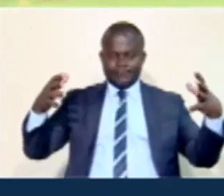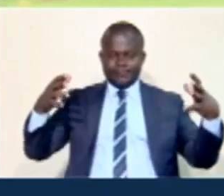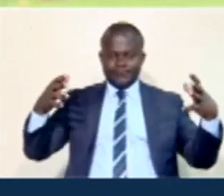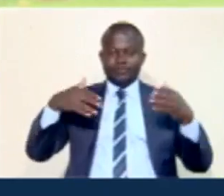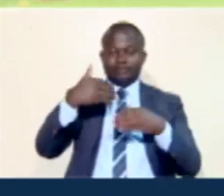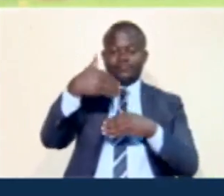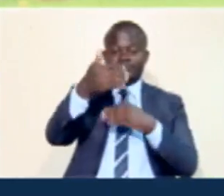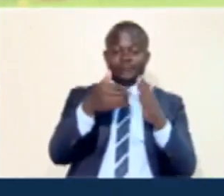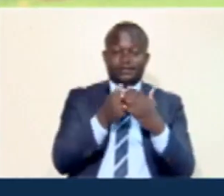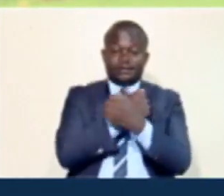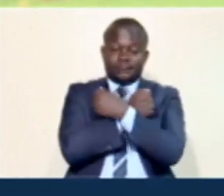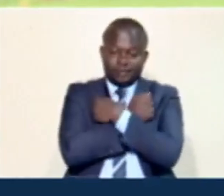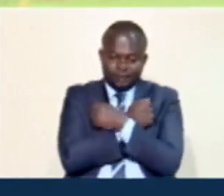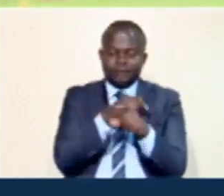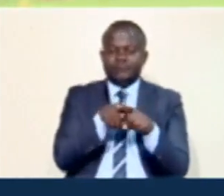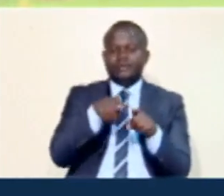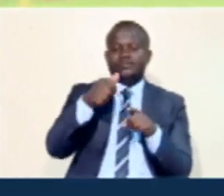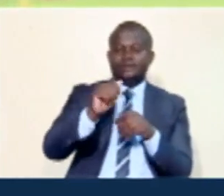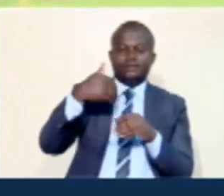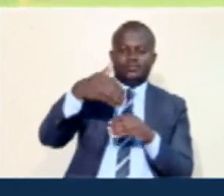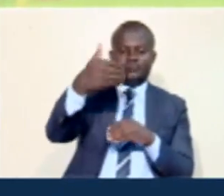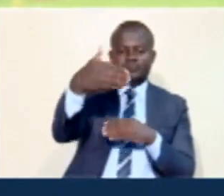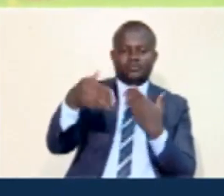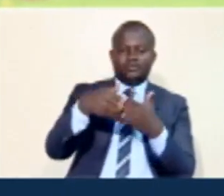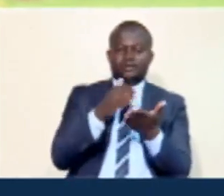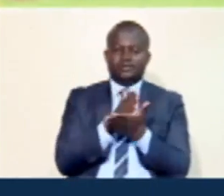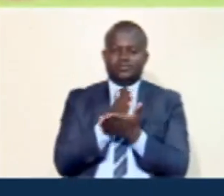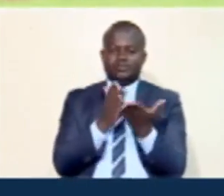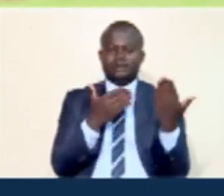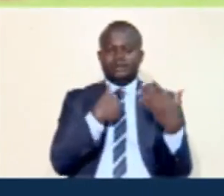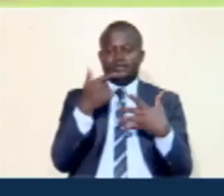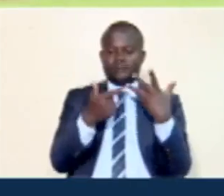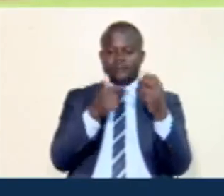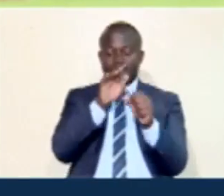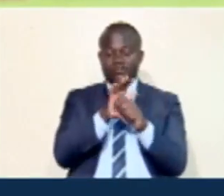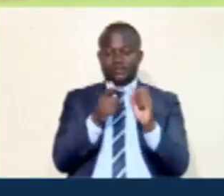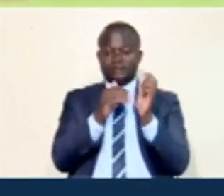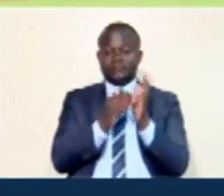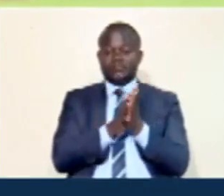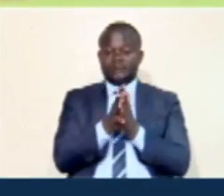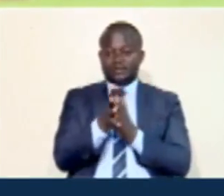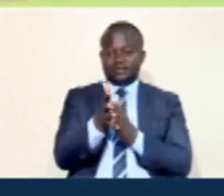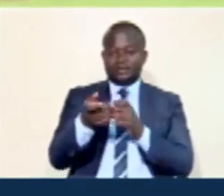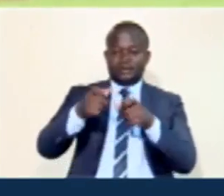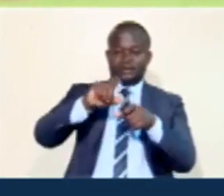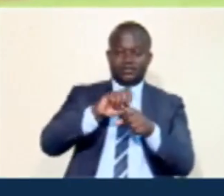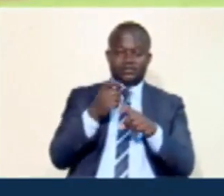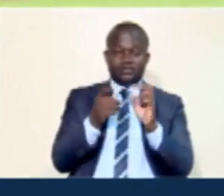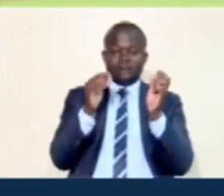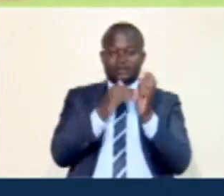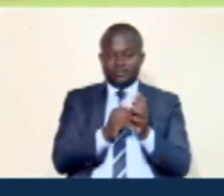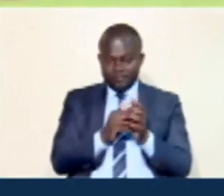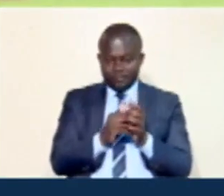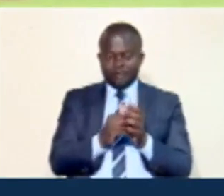uko bagenda bagukunda niko ugenda mu by'ukuri ugira byinshi, kandi na cya gishoro kikagenda kiyongera. Ariko ku rundi